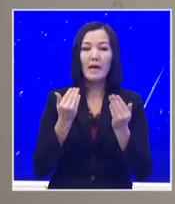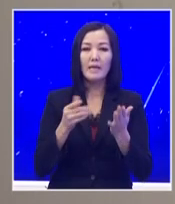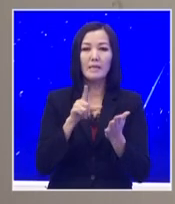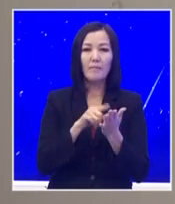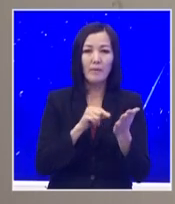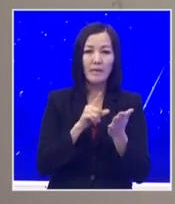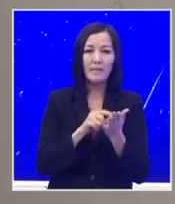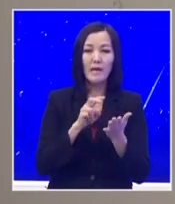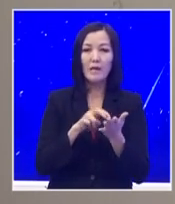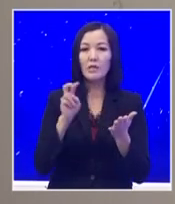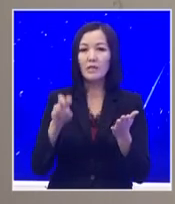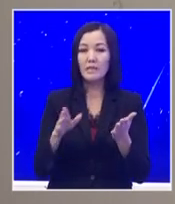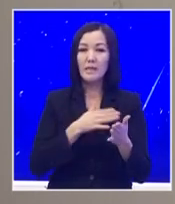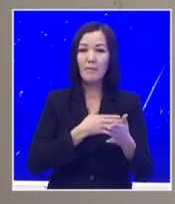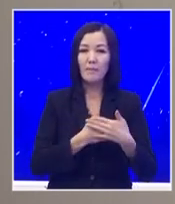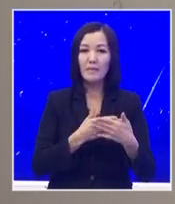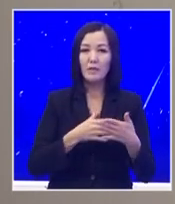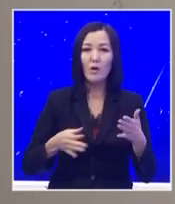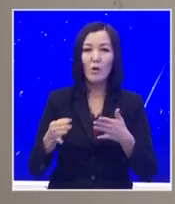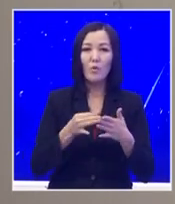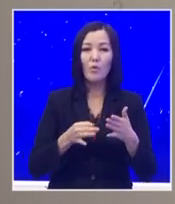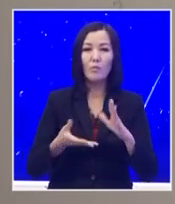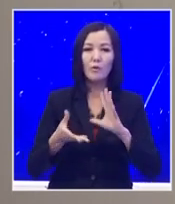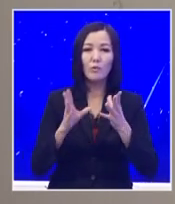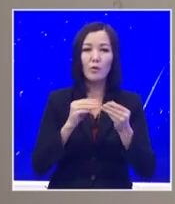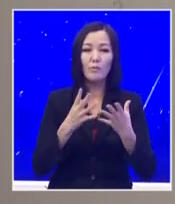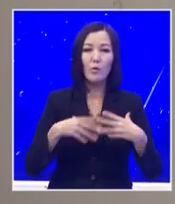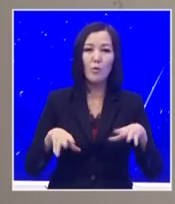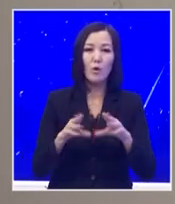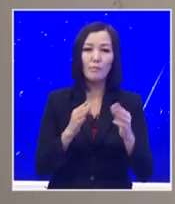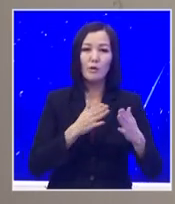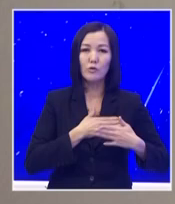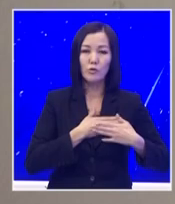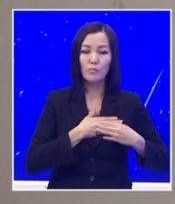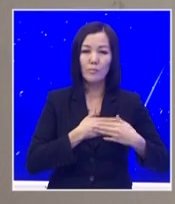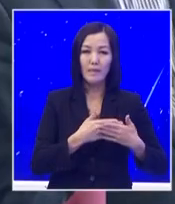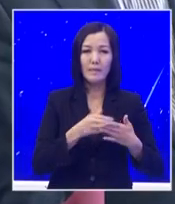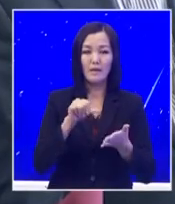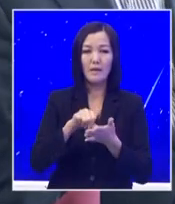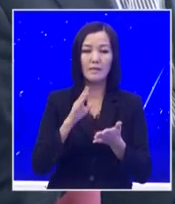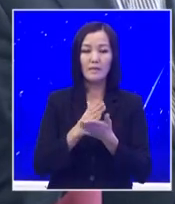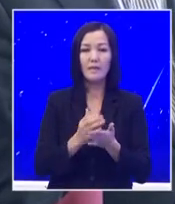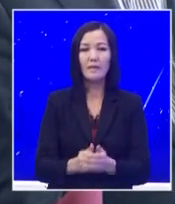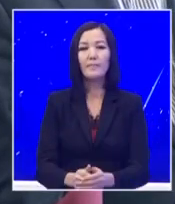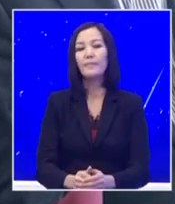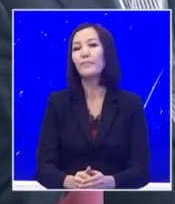Зейнетке шықса да белсенді, аудан облыс көлемінде қоғамдық жұмыстарға белсене қатысады.